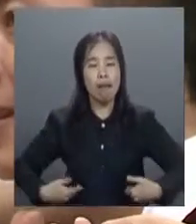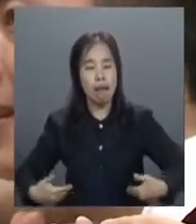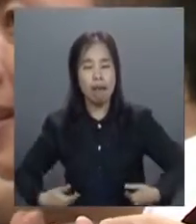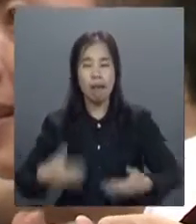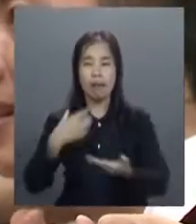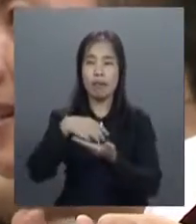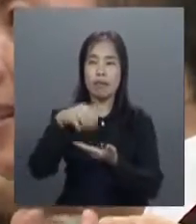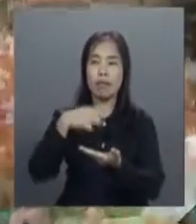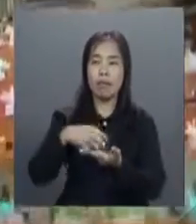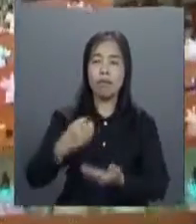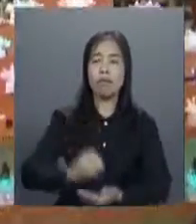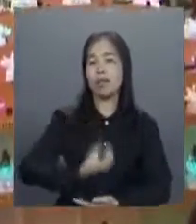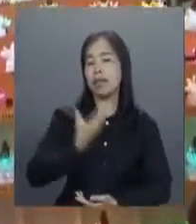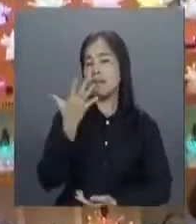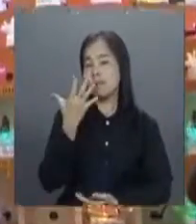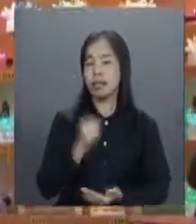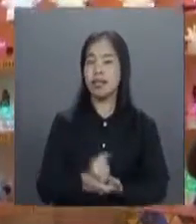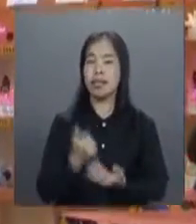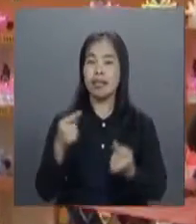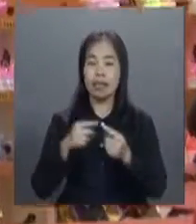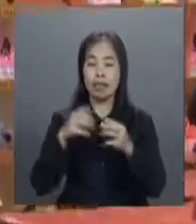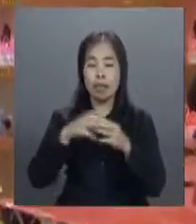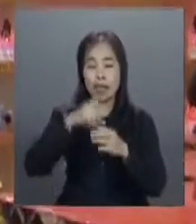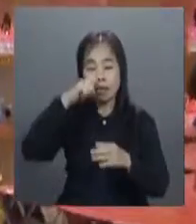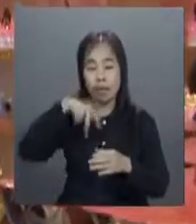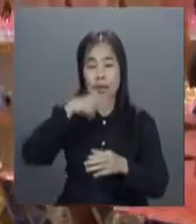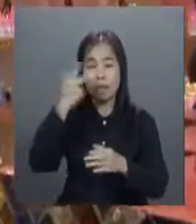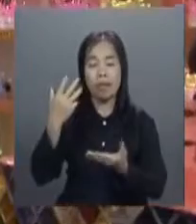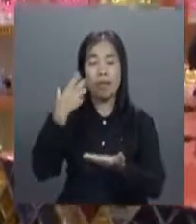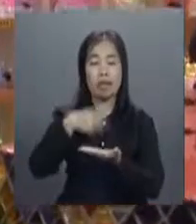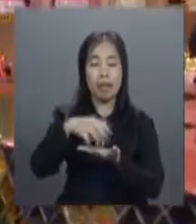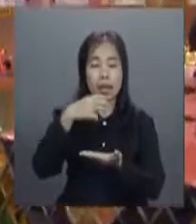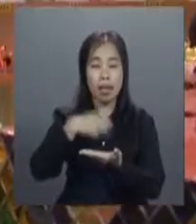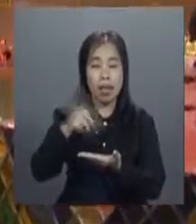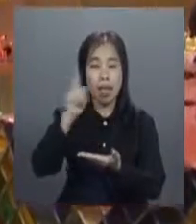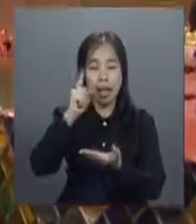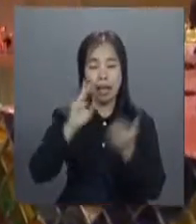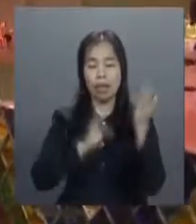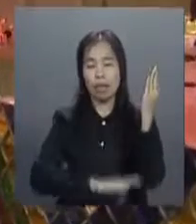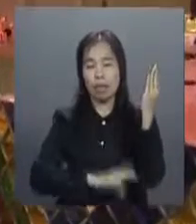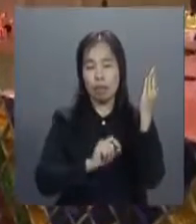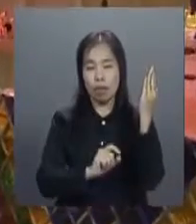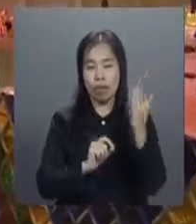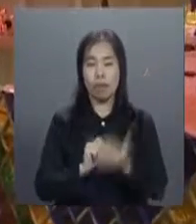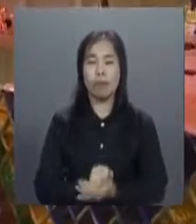จริษฐาดีมีไทย PBS รายงานจากประเทศสิงคโปร์